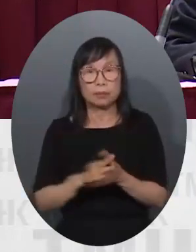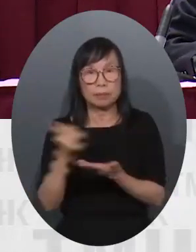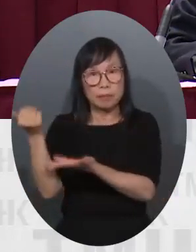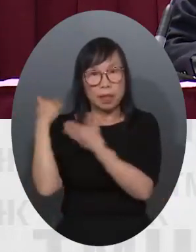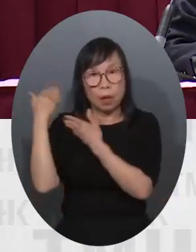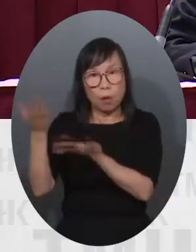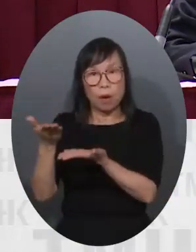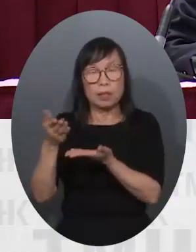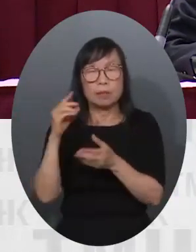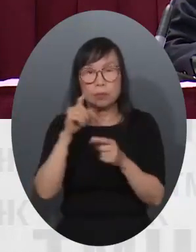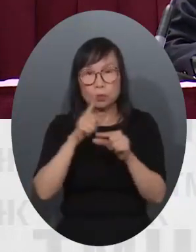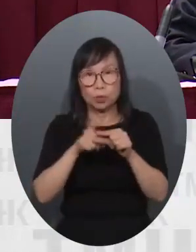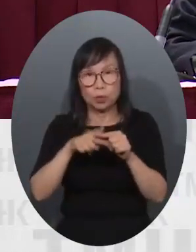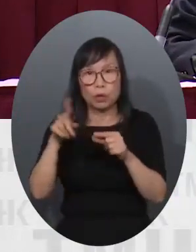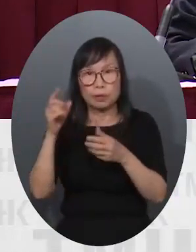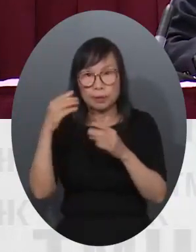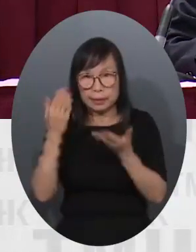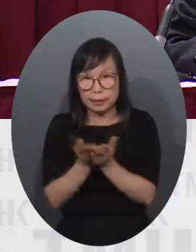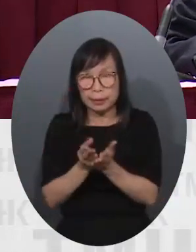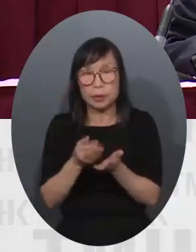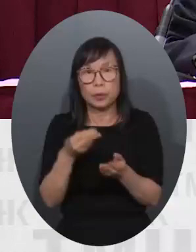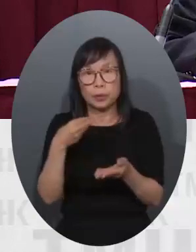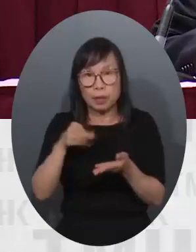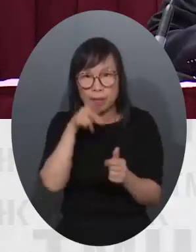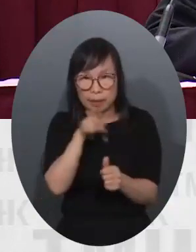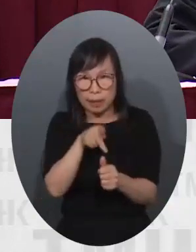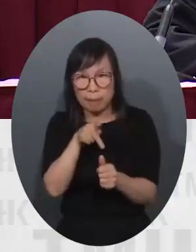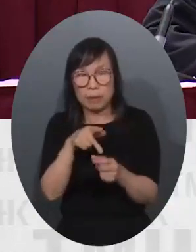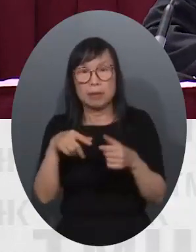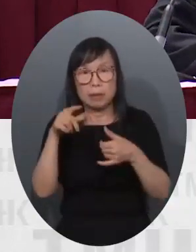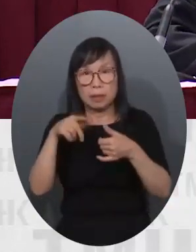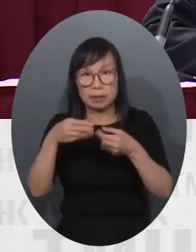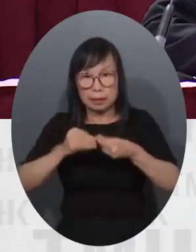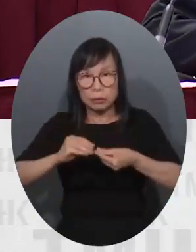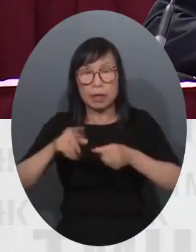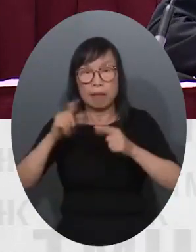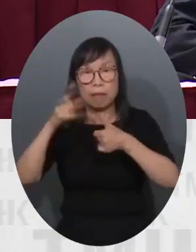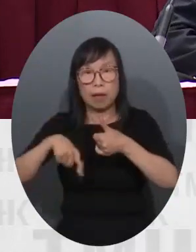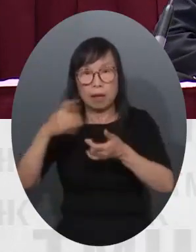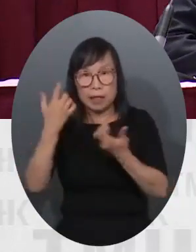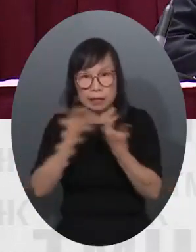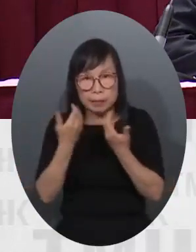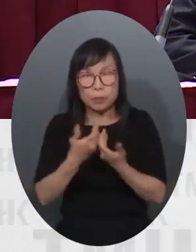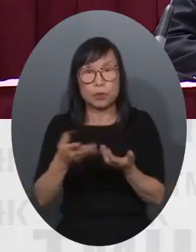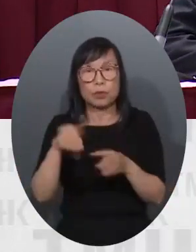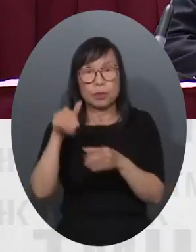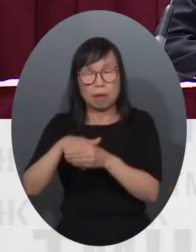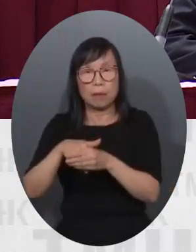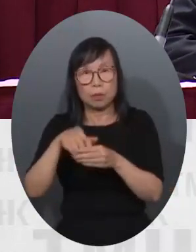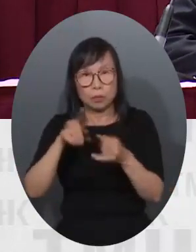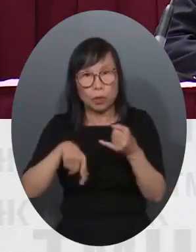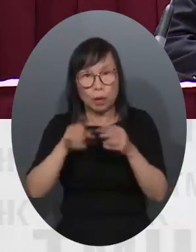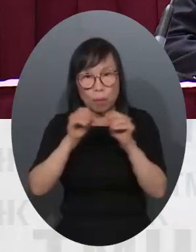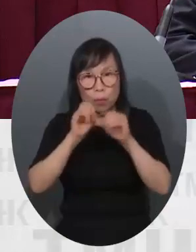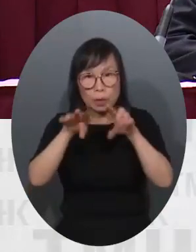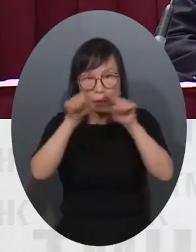中央證券登記有限公司作為監票人，佢哋會點算及核證投票結果。